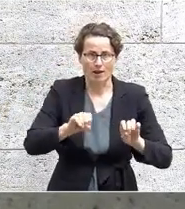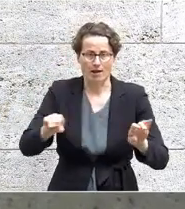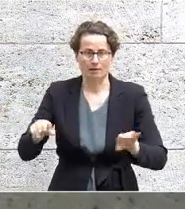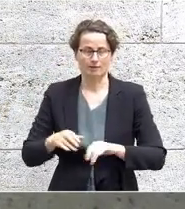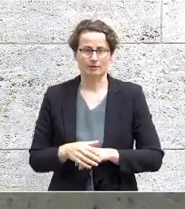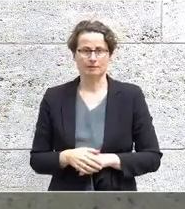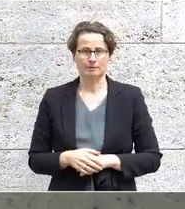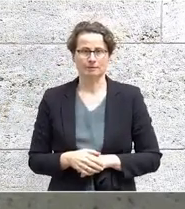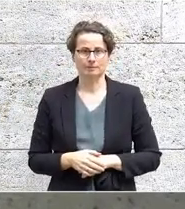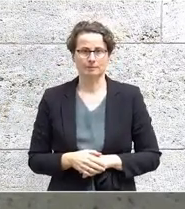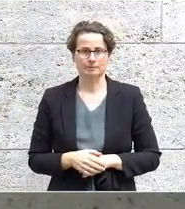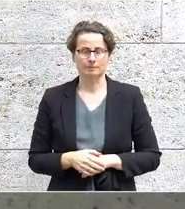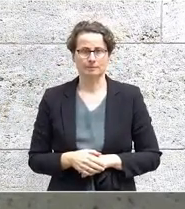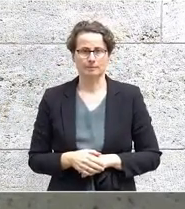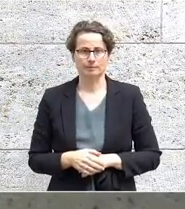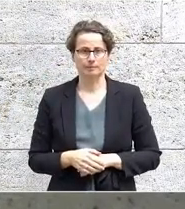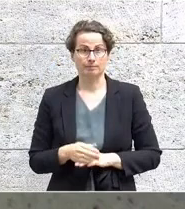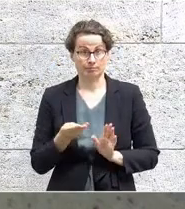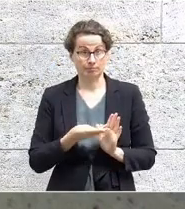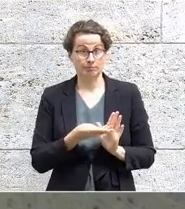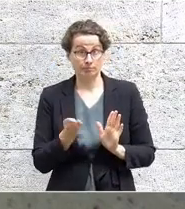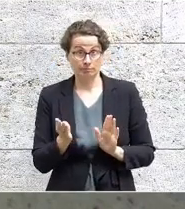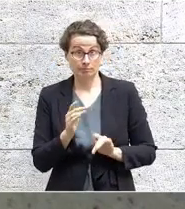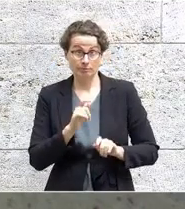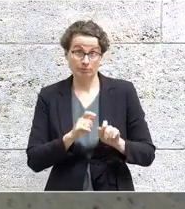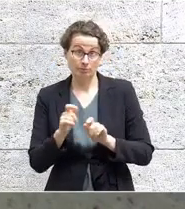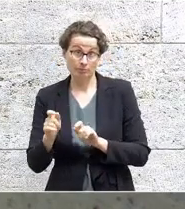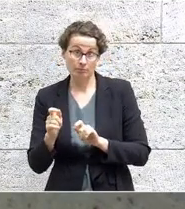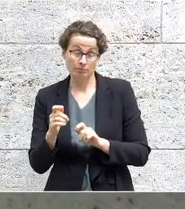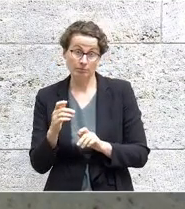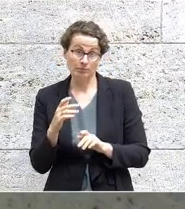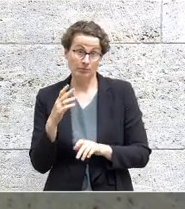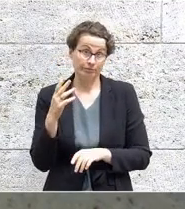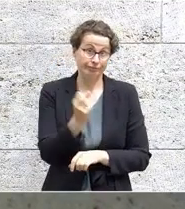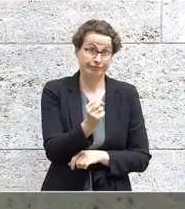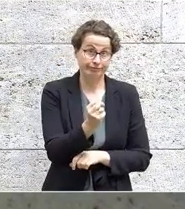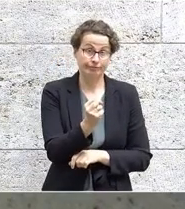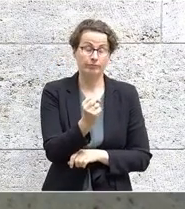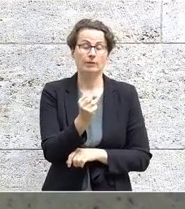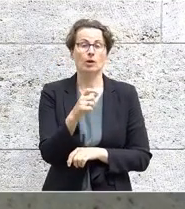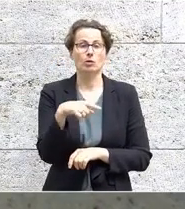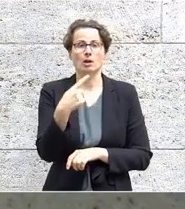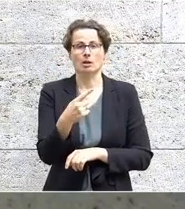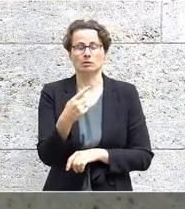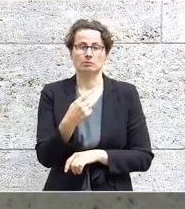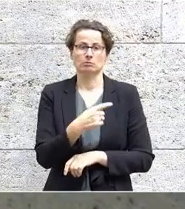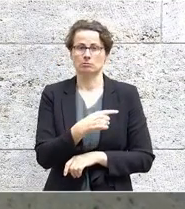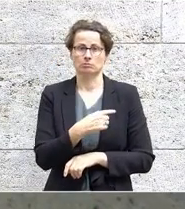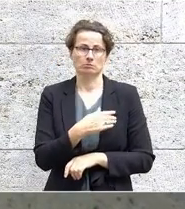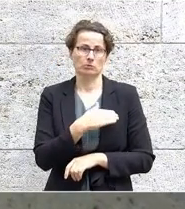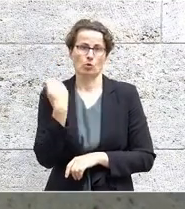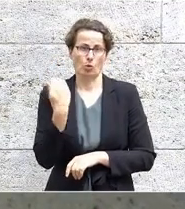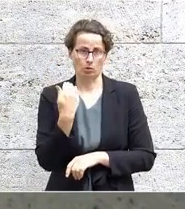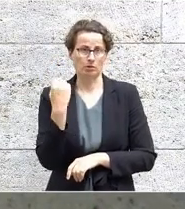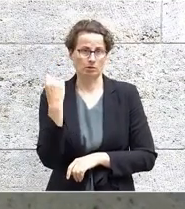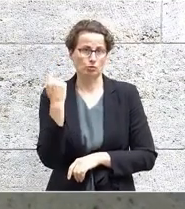aufzuklären. Auch sie wurden deshalb zum Tode verurteilt.